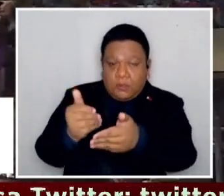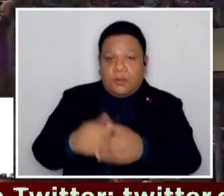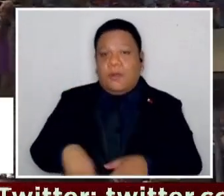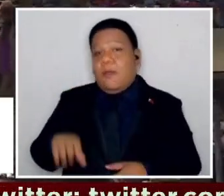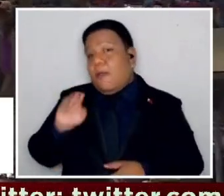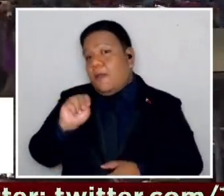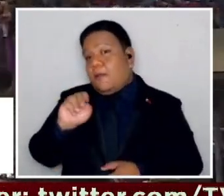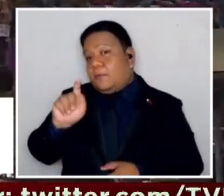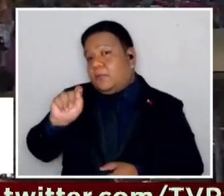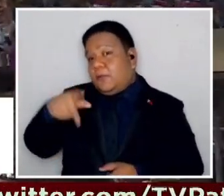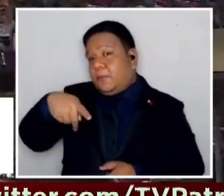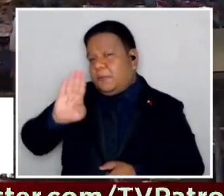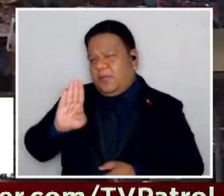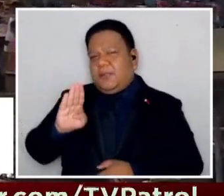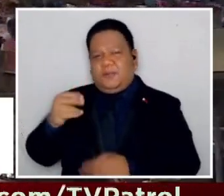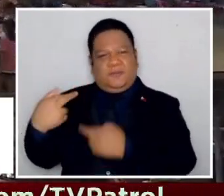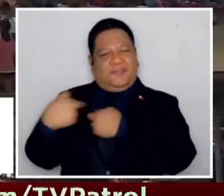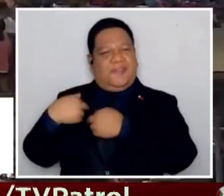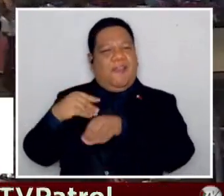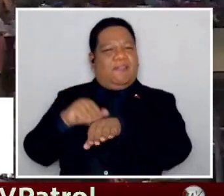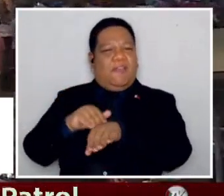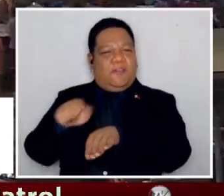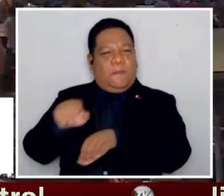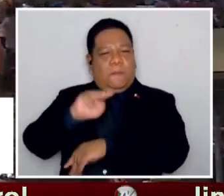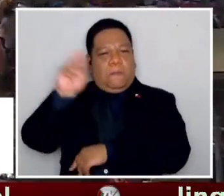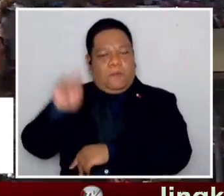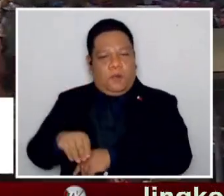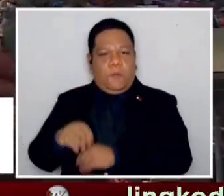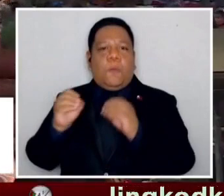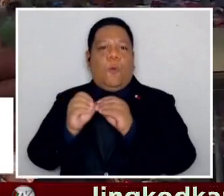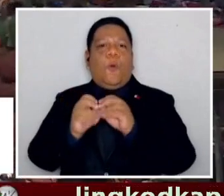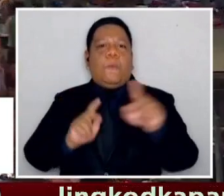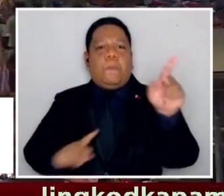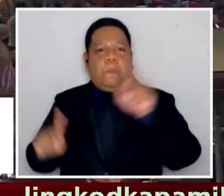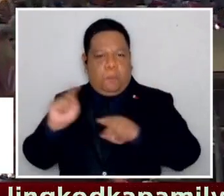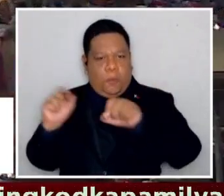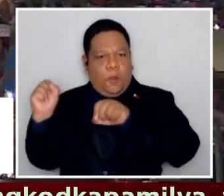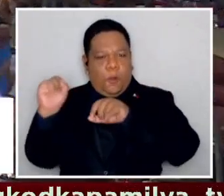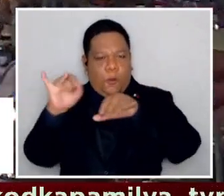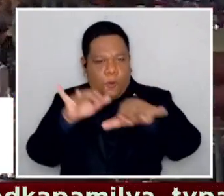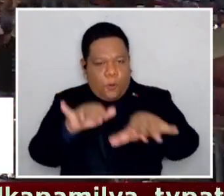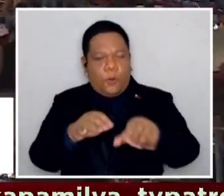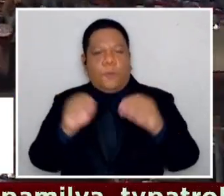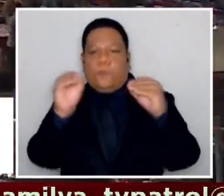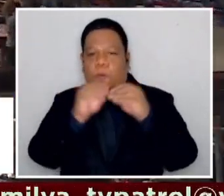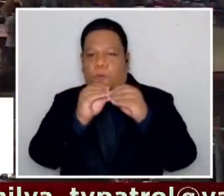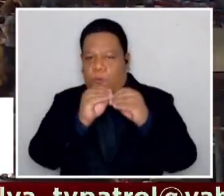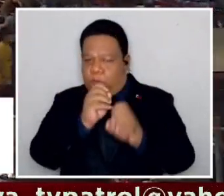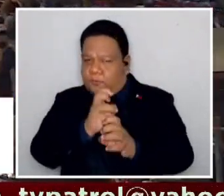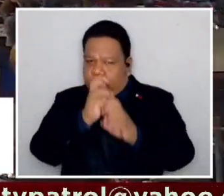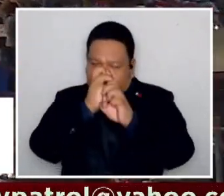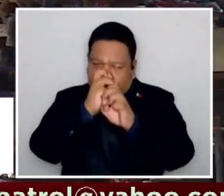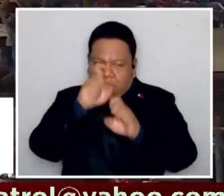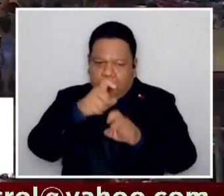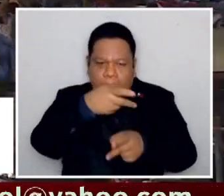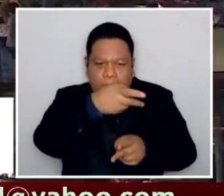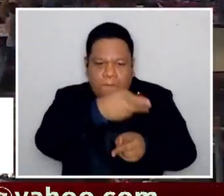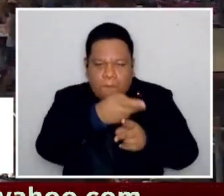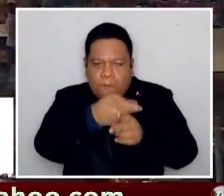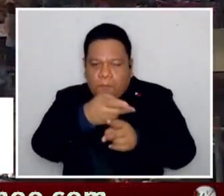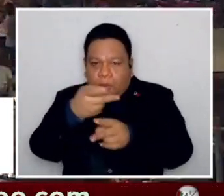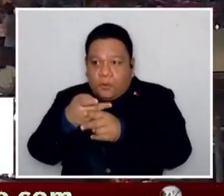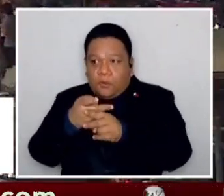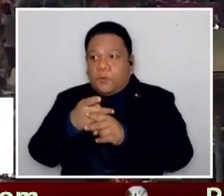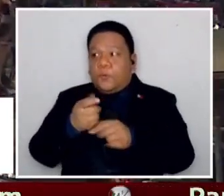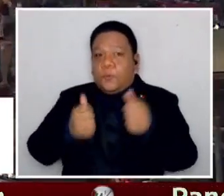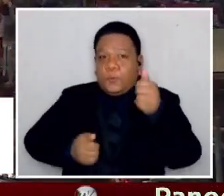pang dadagsa ang mga tao sa mga susunod na araw, kaya mas pinaigting din nila ang pagbabantay ng mga uniformado at nakasibilyang